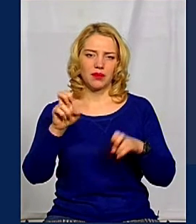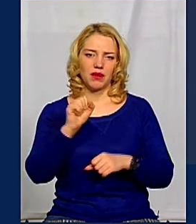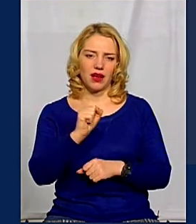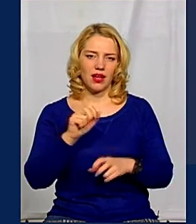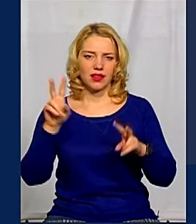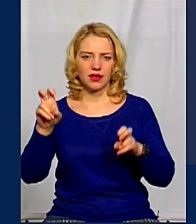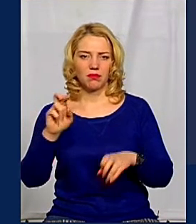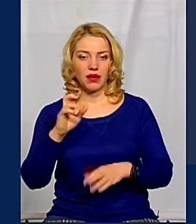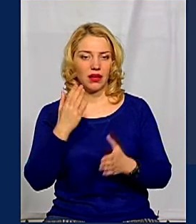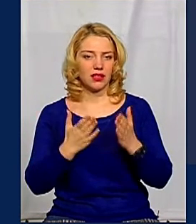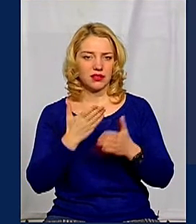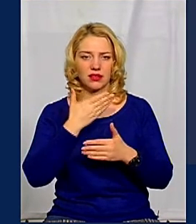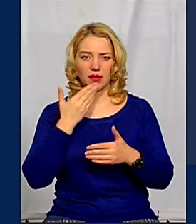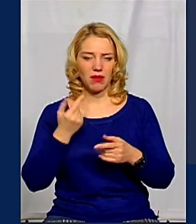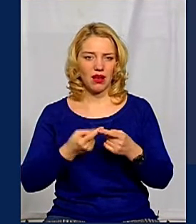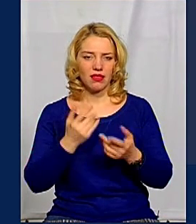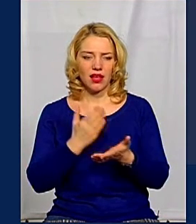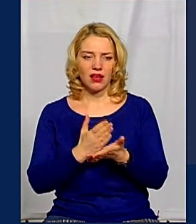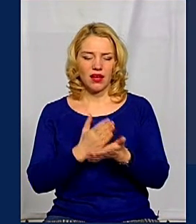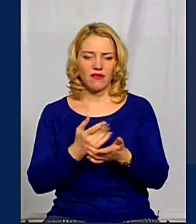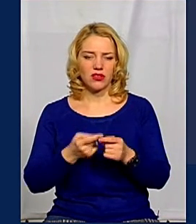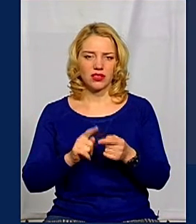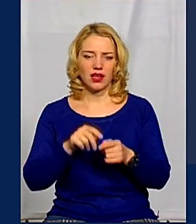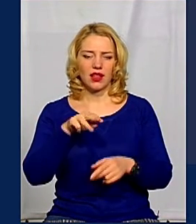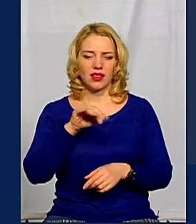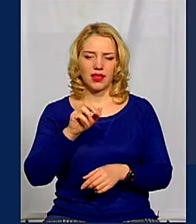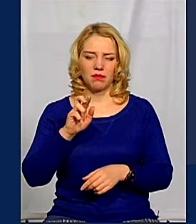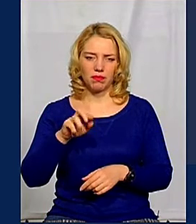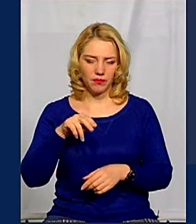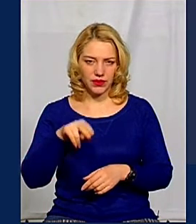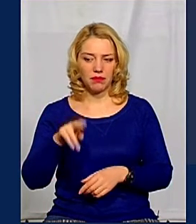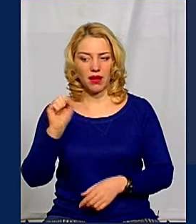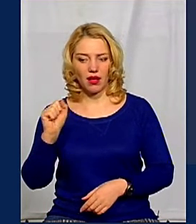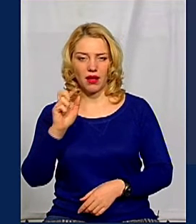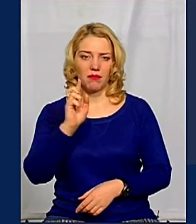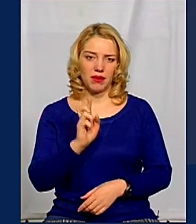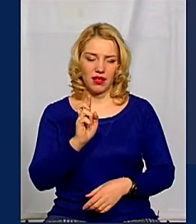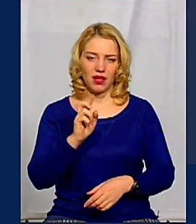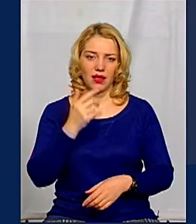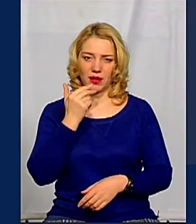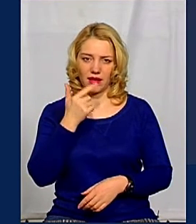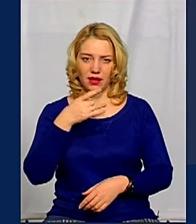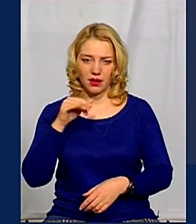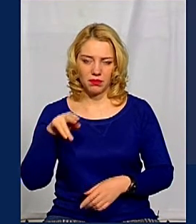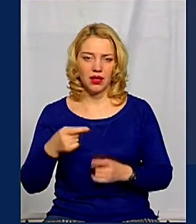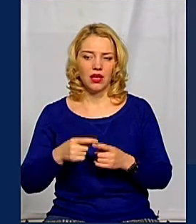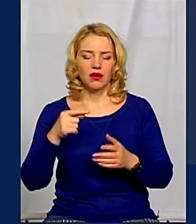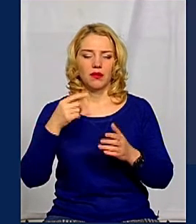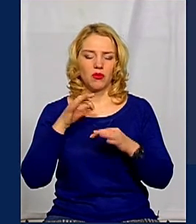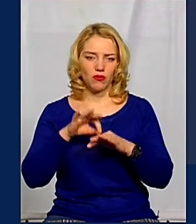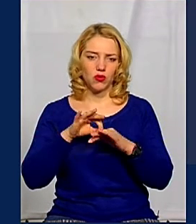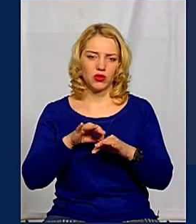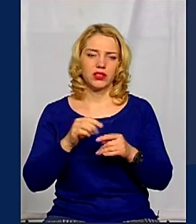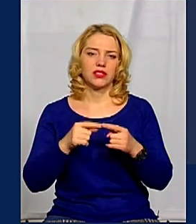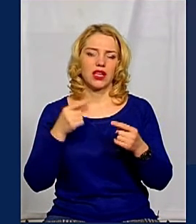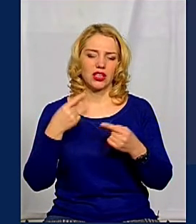ми не підтверджуємо наявність у цього пацієнта вірусу тип А, тип Б, проводиться дослідження на інші віруси, такі як